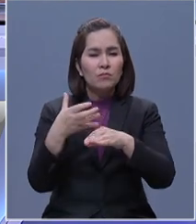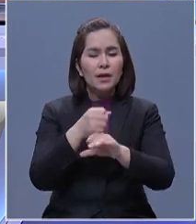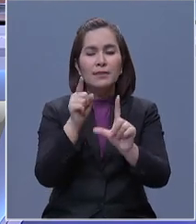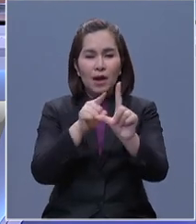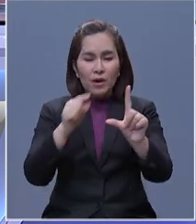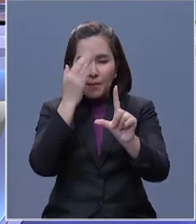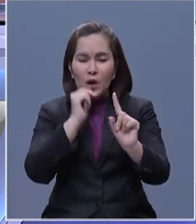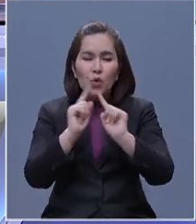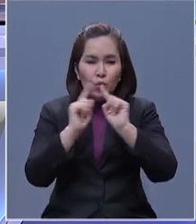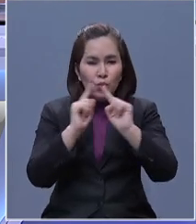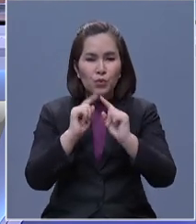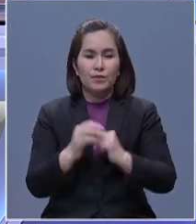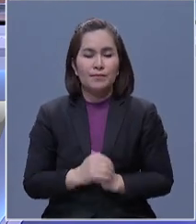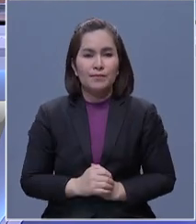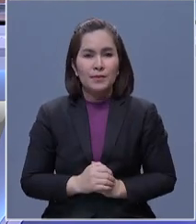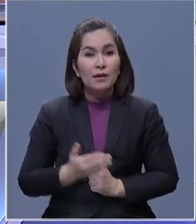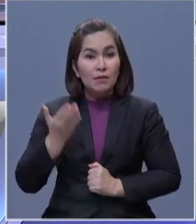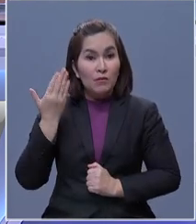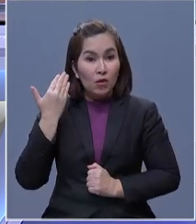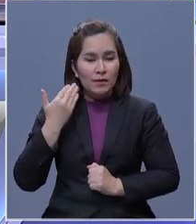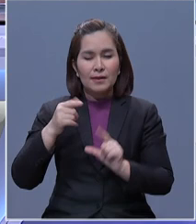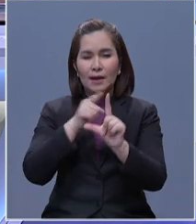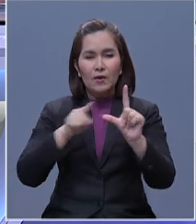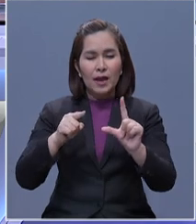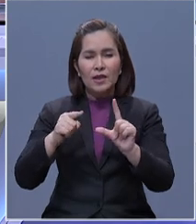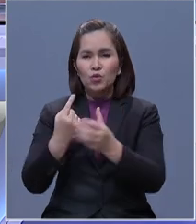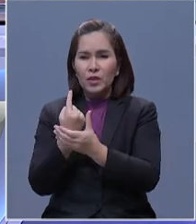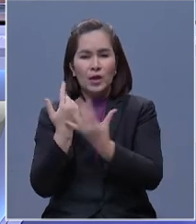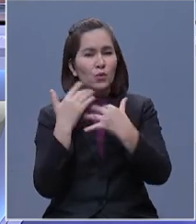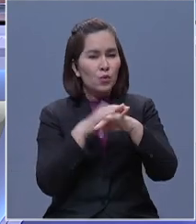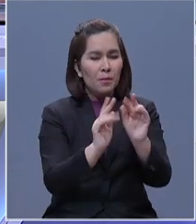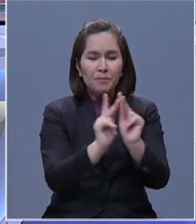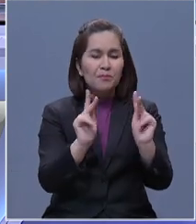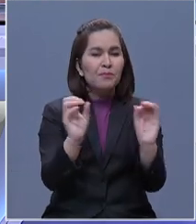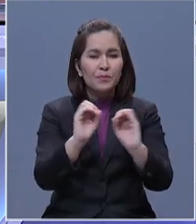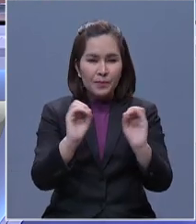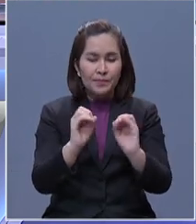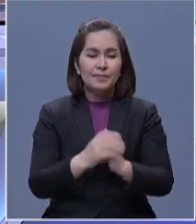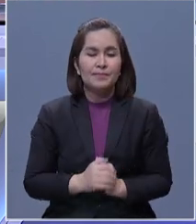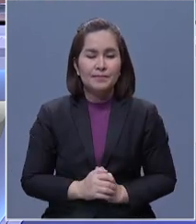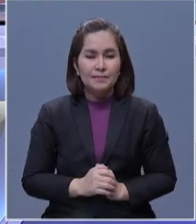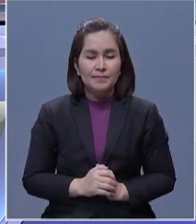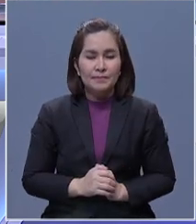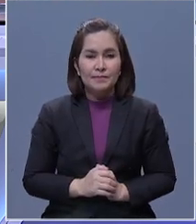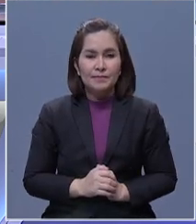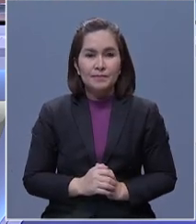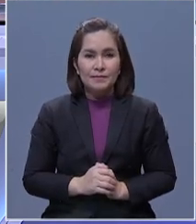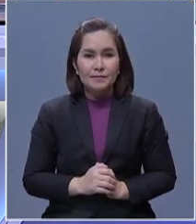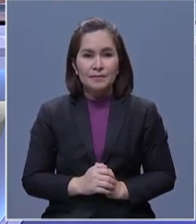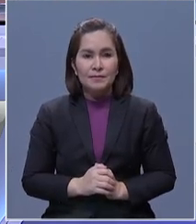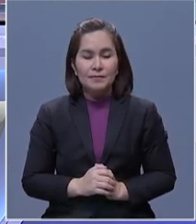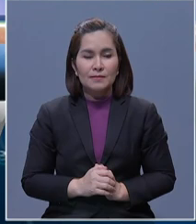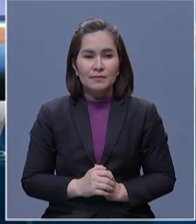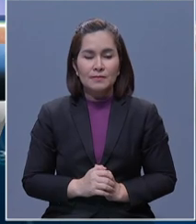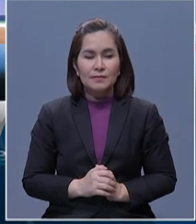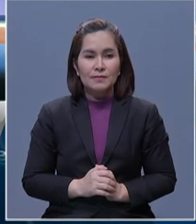ารือกันโดยที่ก่อนหน้านี้ทางพรรคก้าวไกลเนี่ยไม่ได้ส่งตัวแทนเข้าร่วมในคณะกรรมการการทำประชามติแก้รัฐธรรมนูญนะครับ